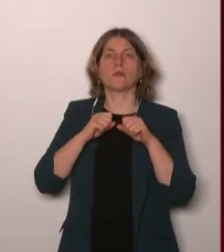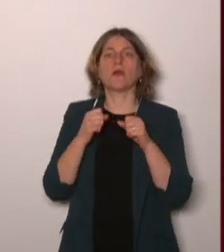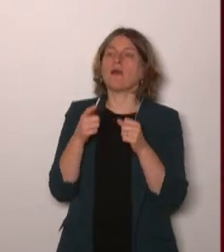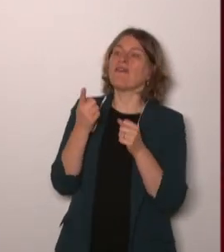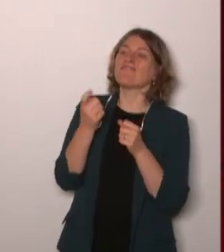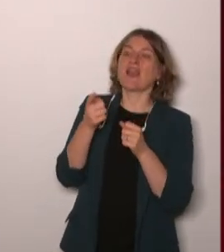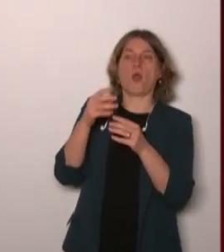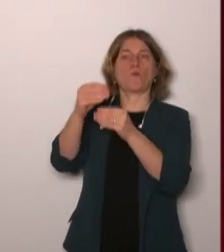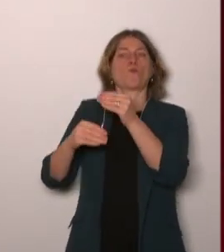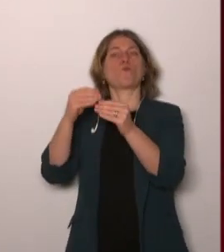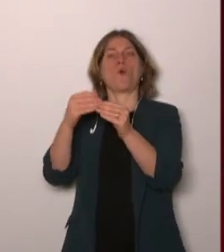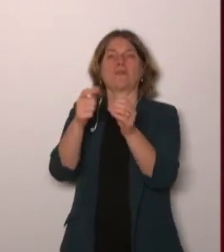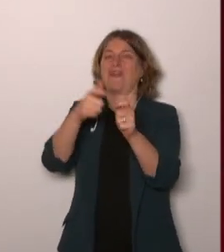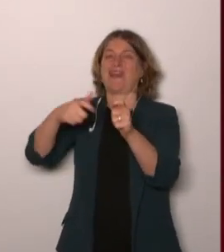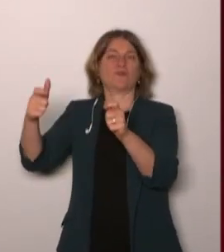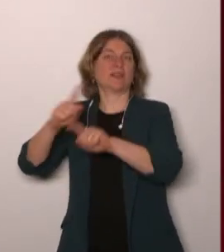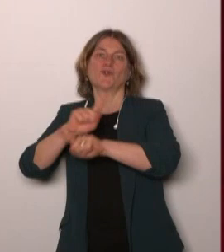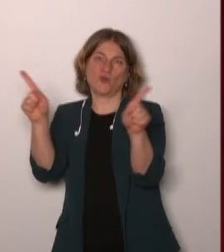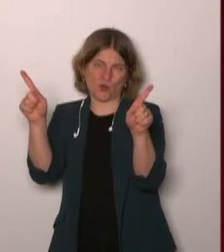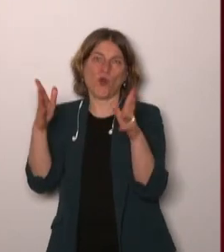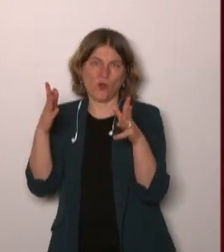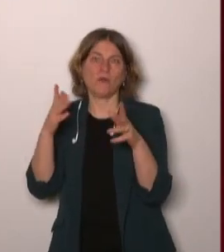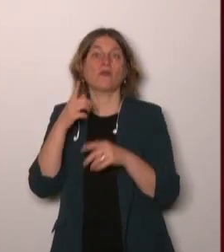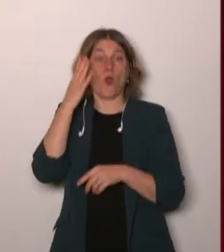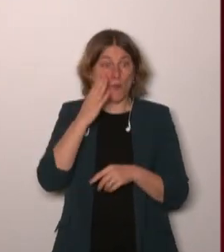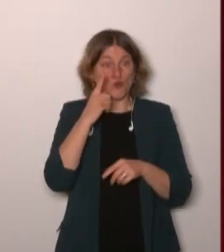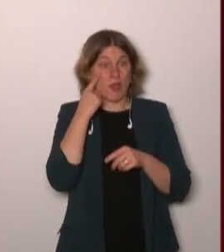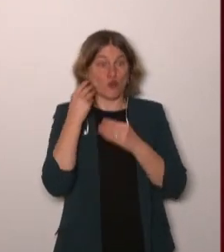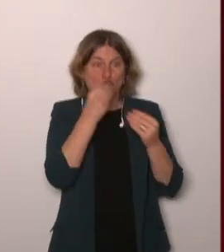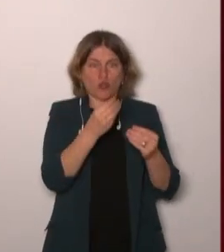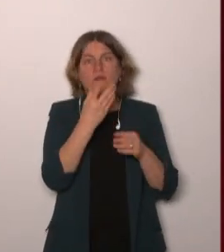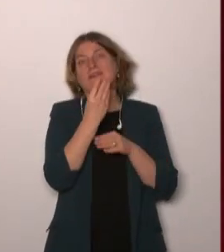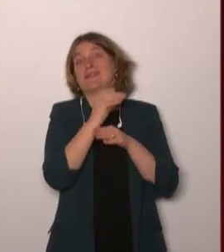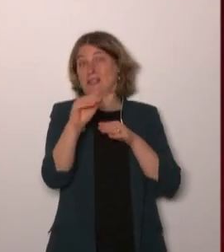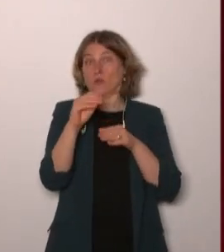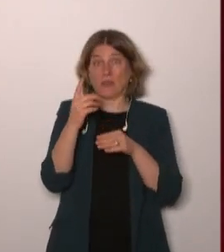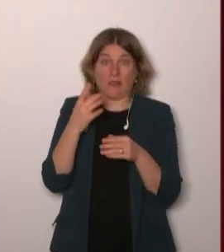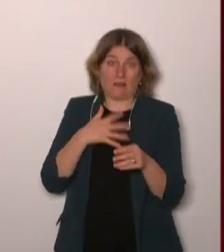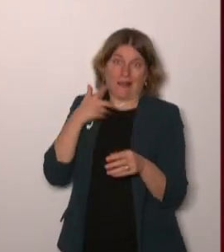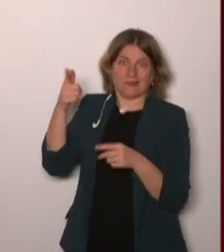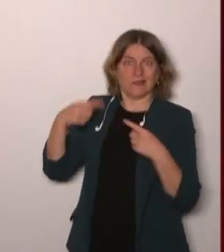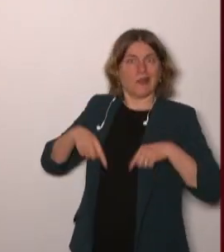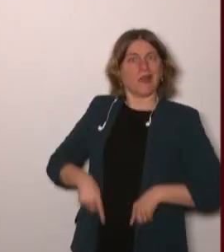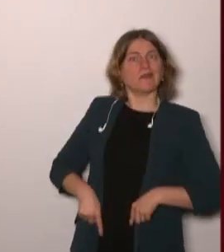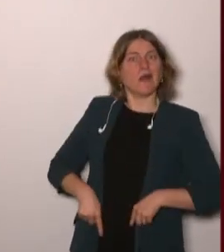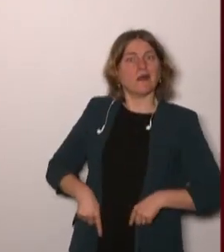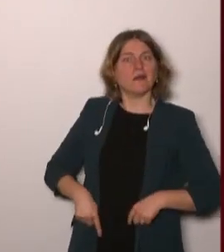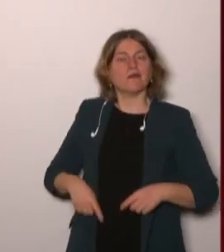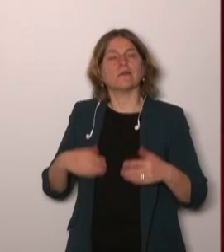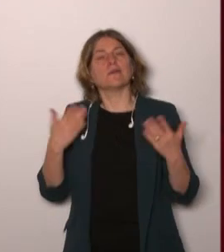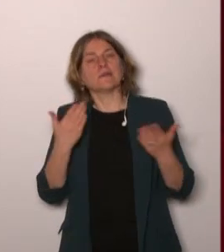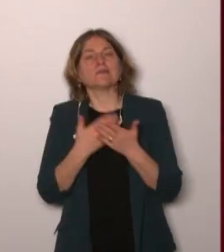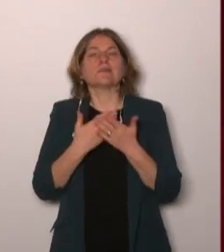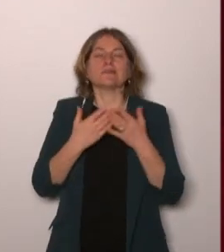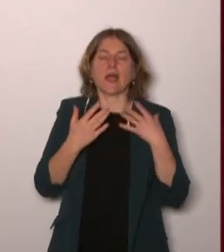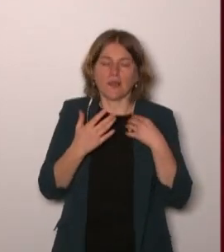c'est un besoin de sécurité pour les malades c'est aussi même si ça n'est pas accessoire ça vient en second